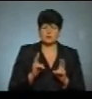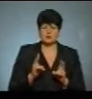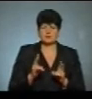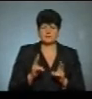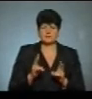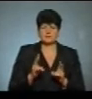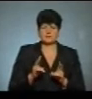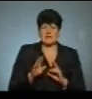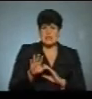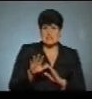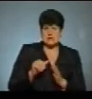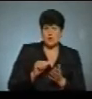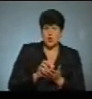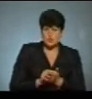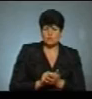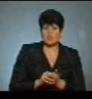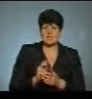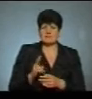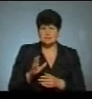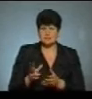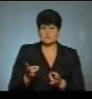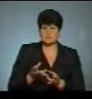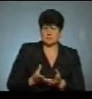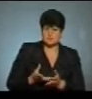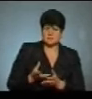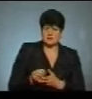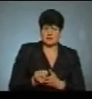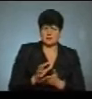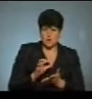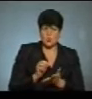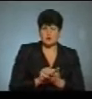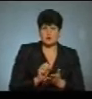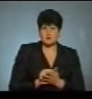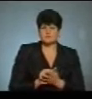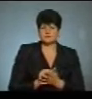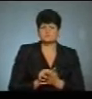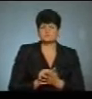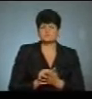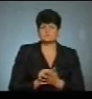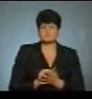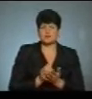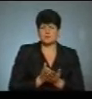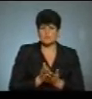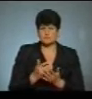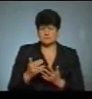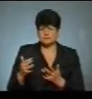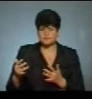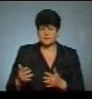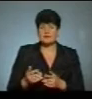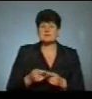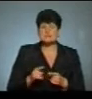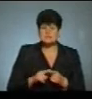знімає квартиру, змушений оплачувати за комунальні послуги і так далі,